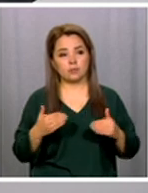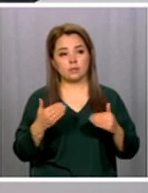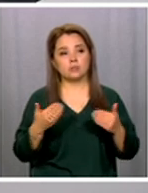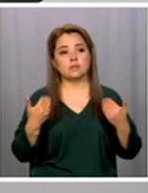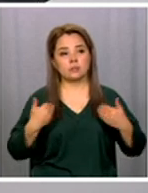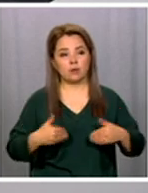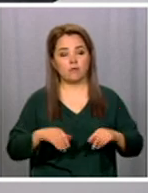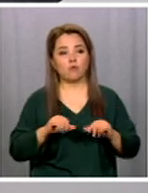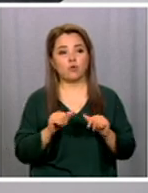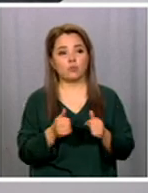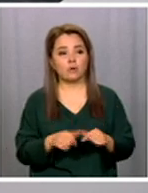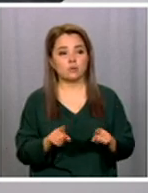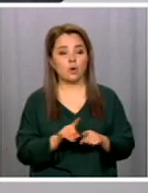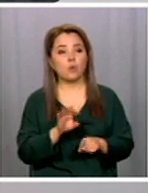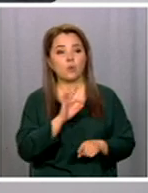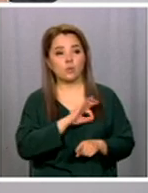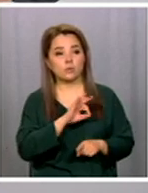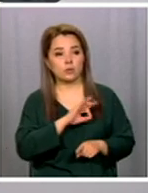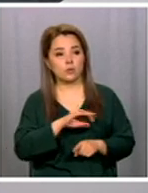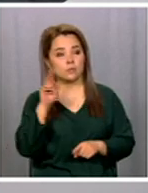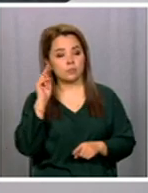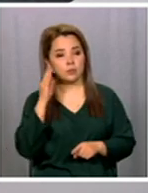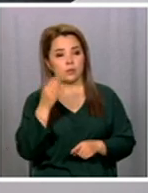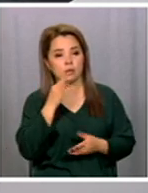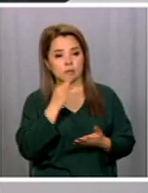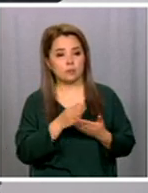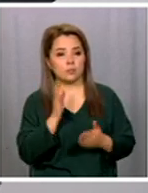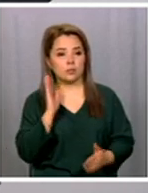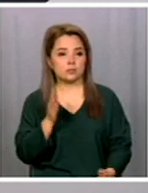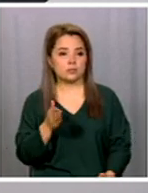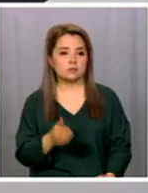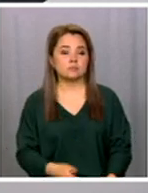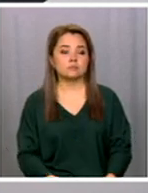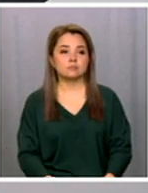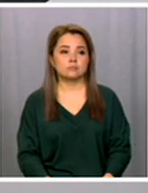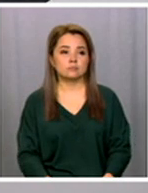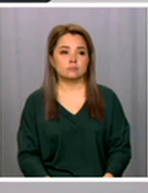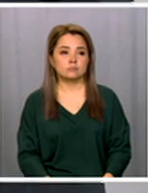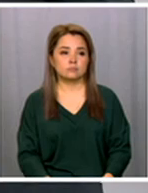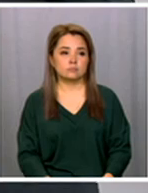дененің формуласын қолдануды білетін боласыздар.